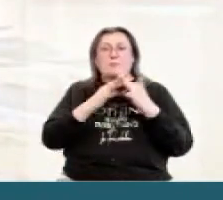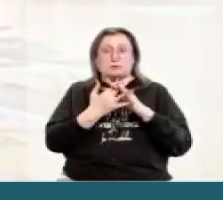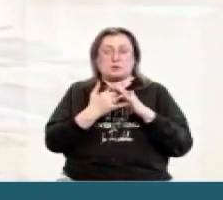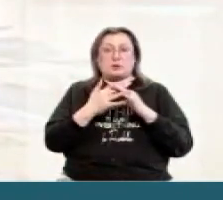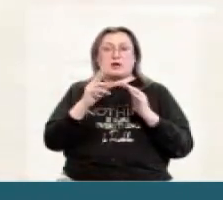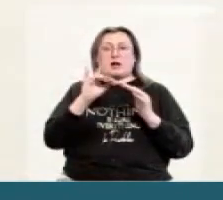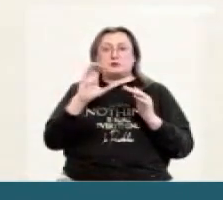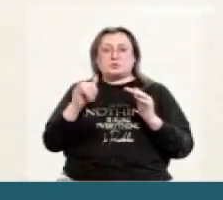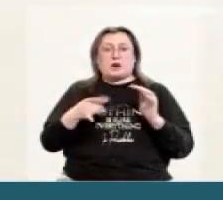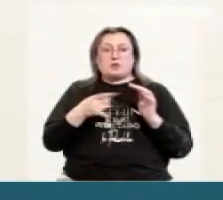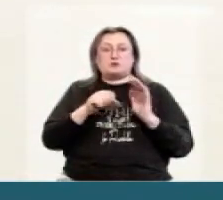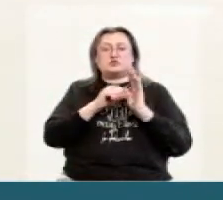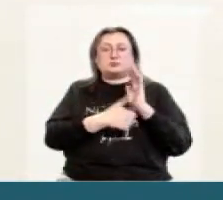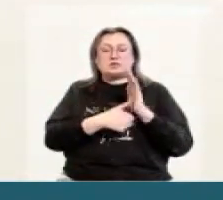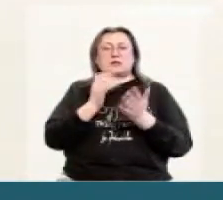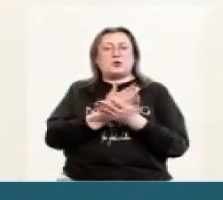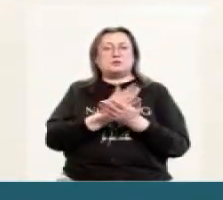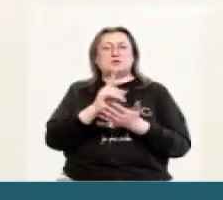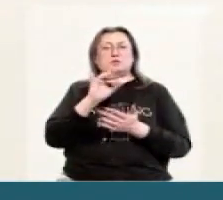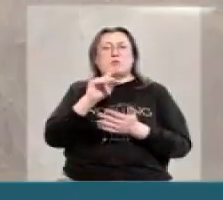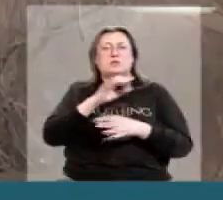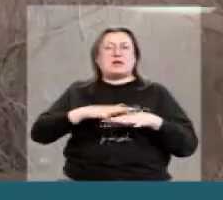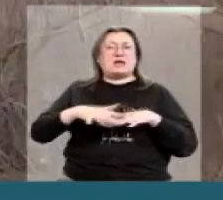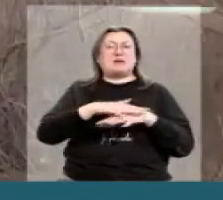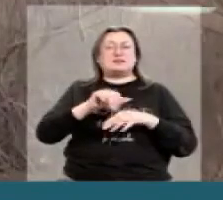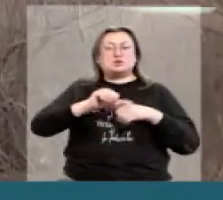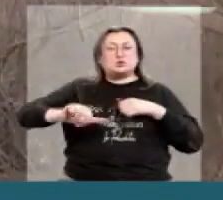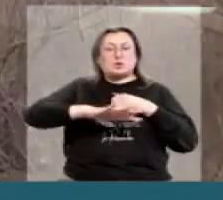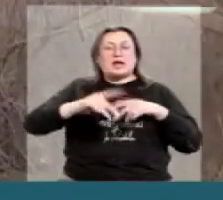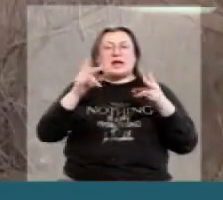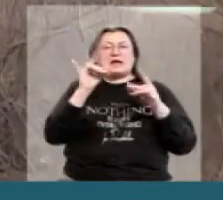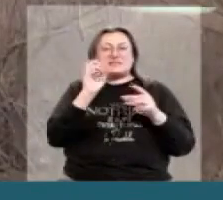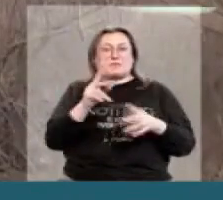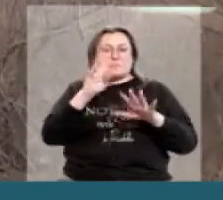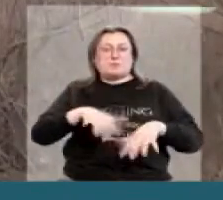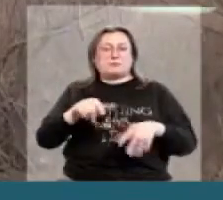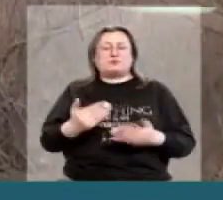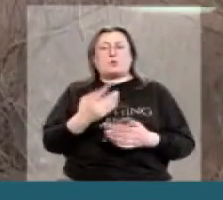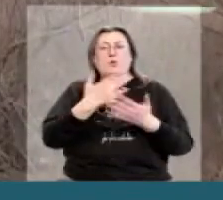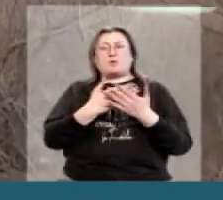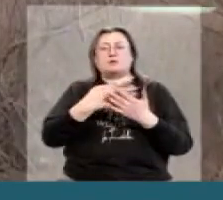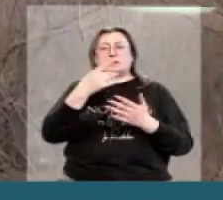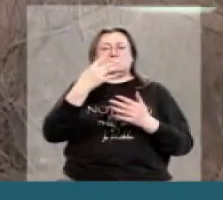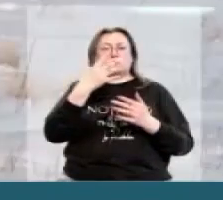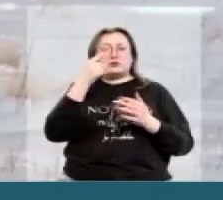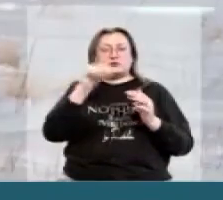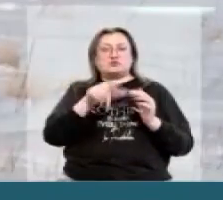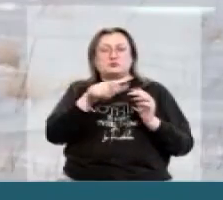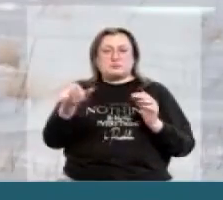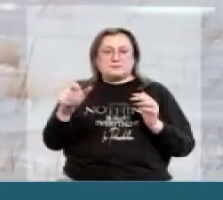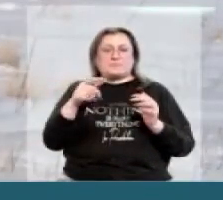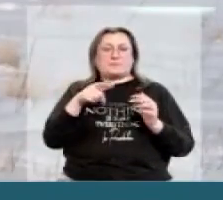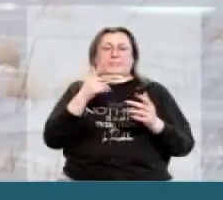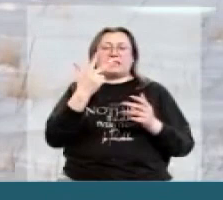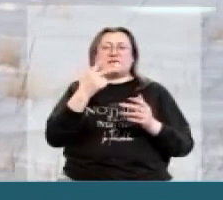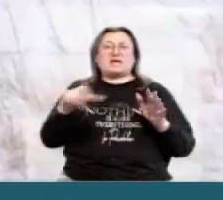населенного пункта Карасусского района 16 находится в зоне риска подтопления. Там проживают около 1000 граждан. Весенний паводок проходит